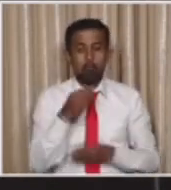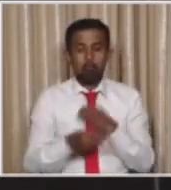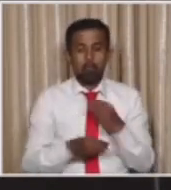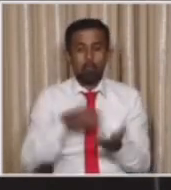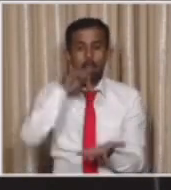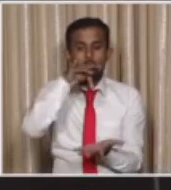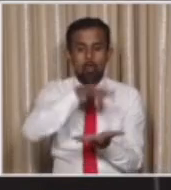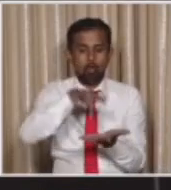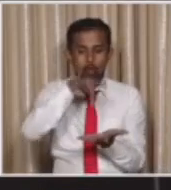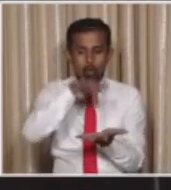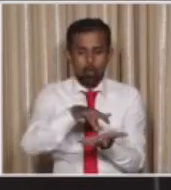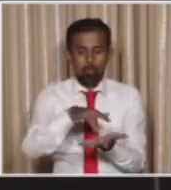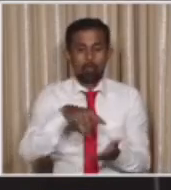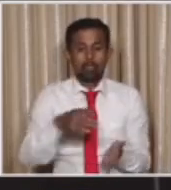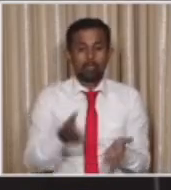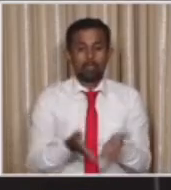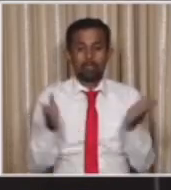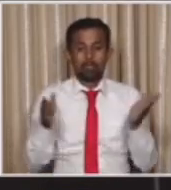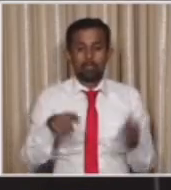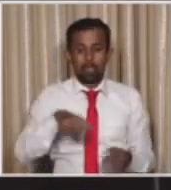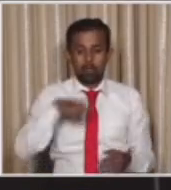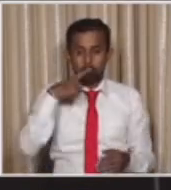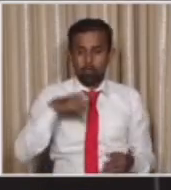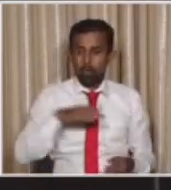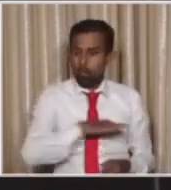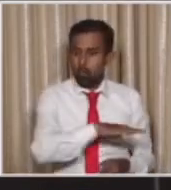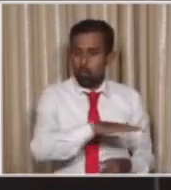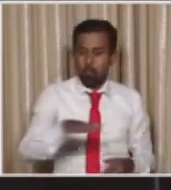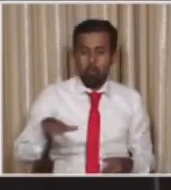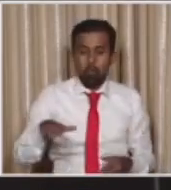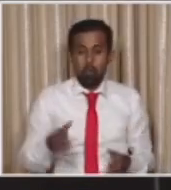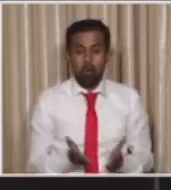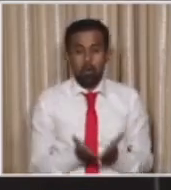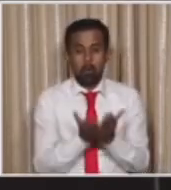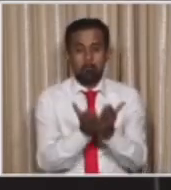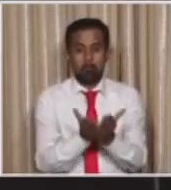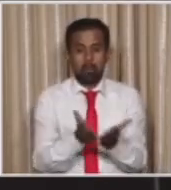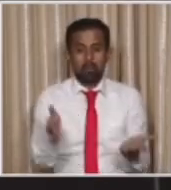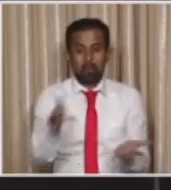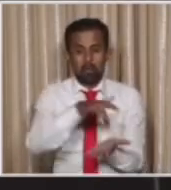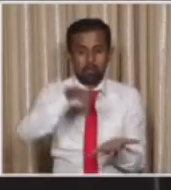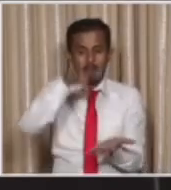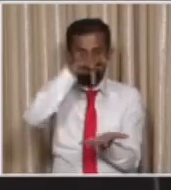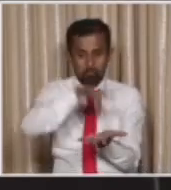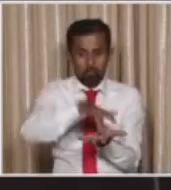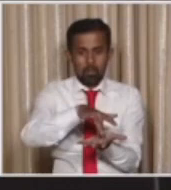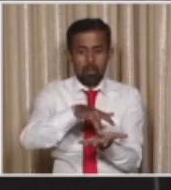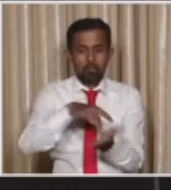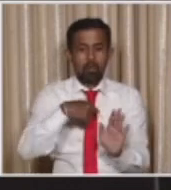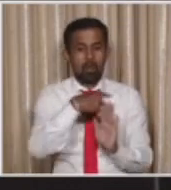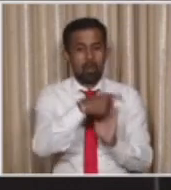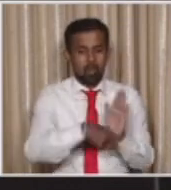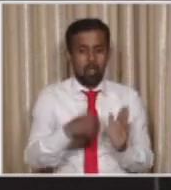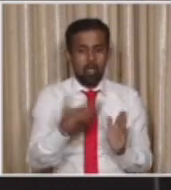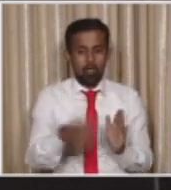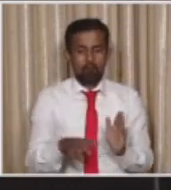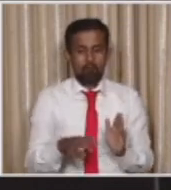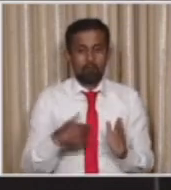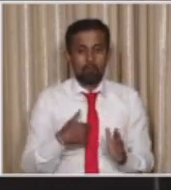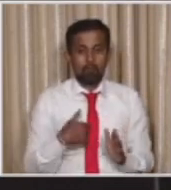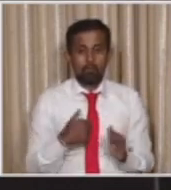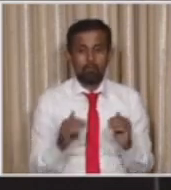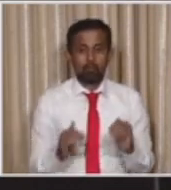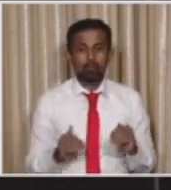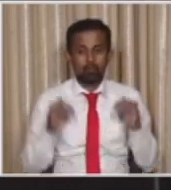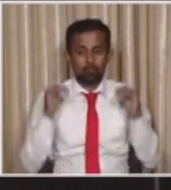අපි දන්නවා ඉන්දියන් සාගරයේ මුහුදු වෙළඳ මාර්ගය හරි මැද තමයි අපි පිහිටලා තියෙන්නේ. ඒ වගේම තමයි අපි ඉතාම